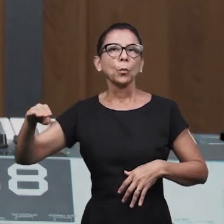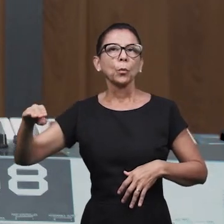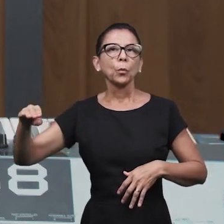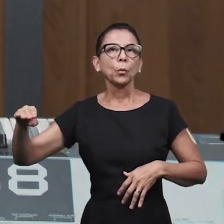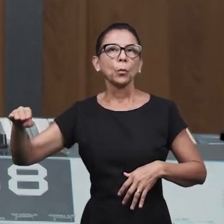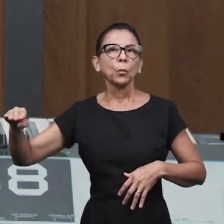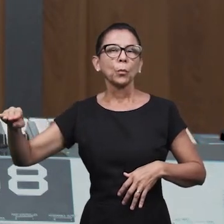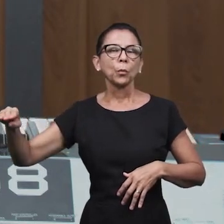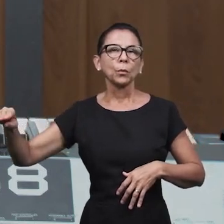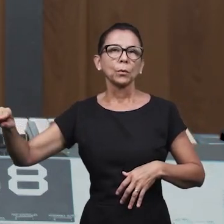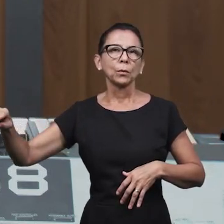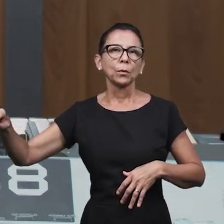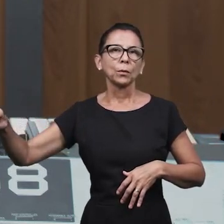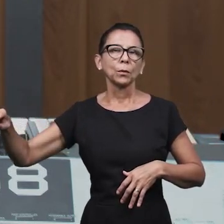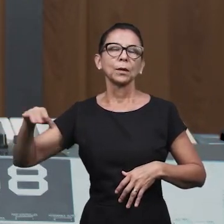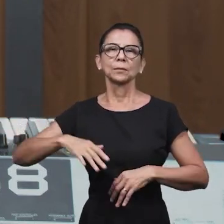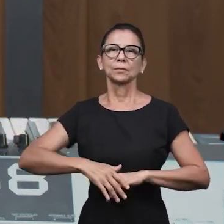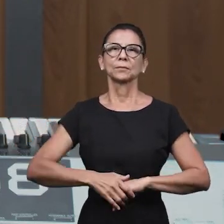long.